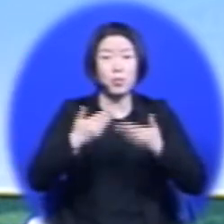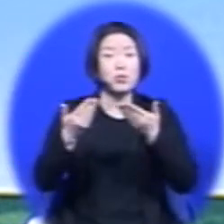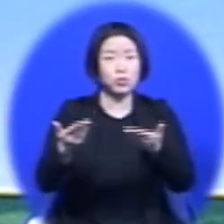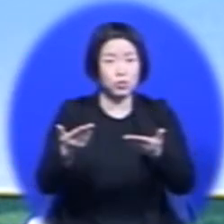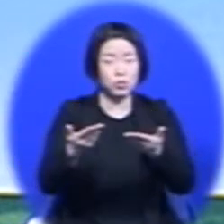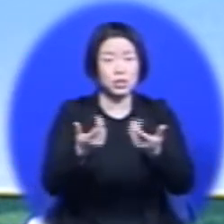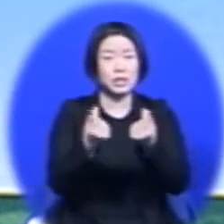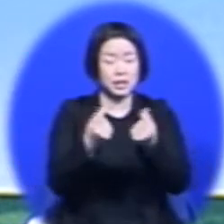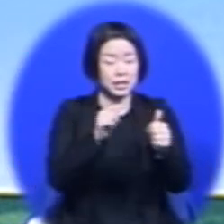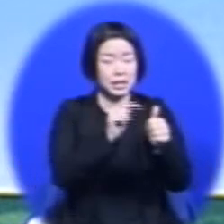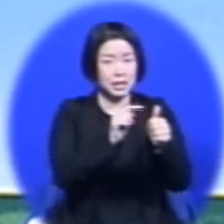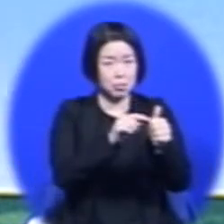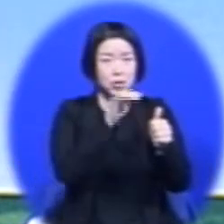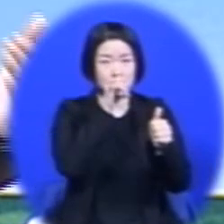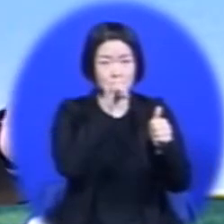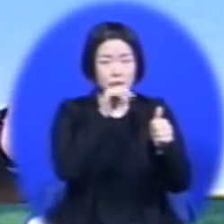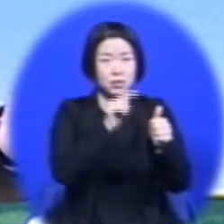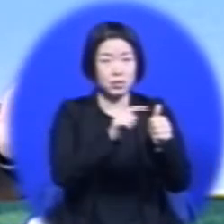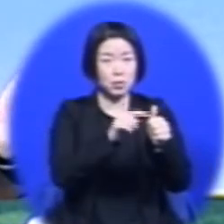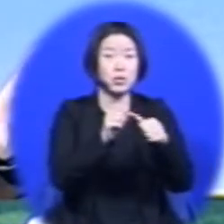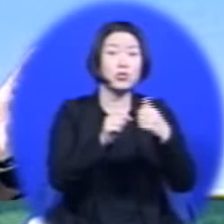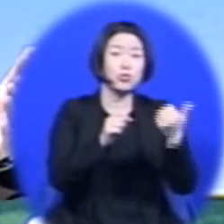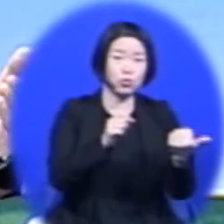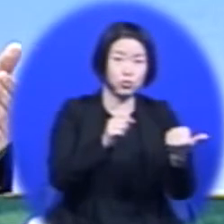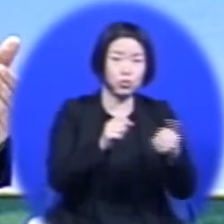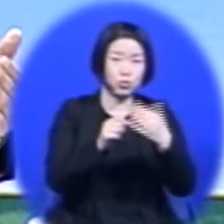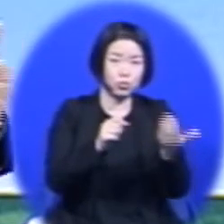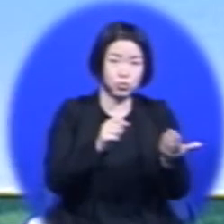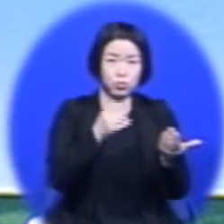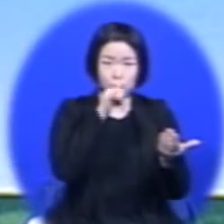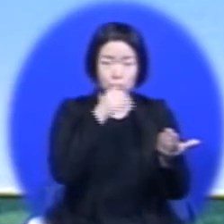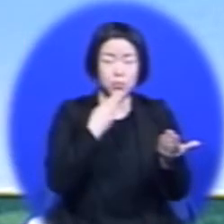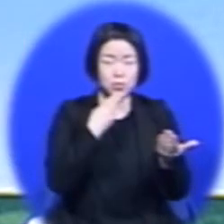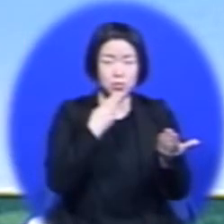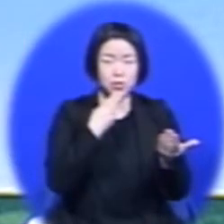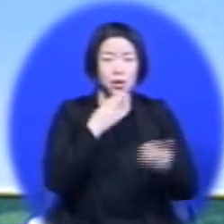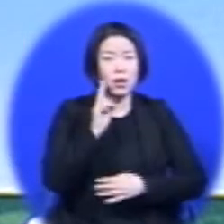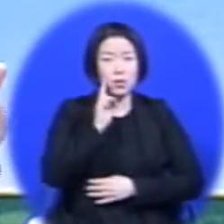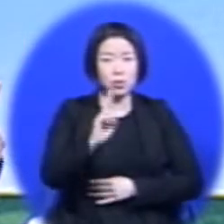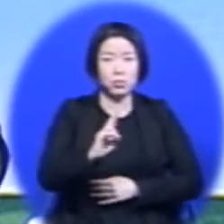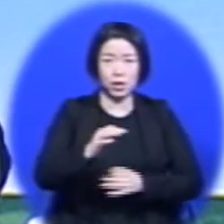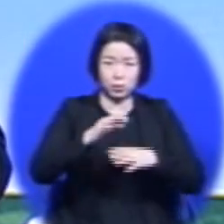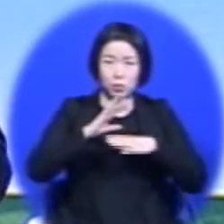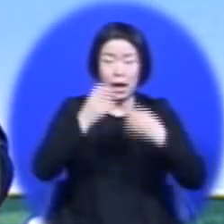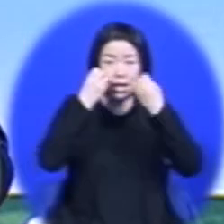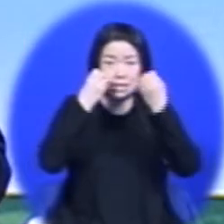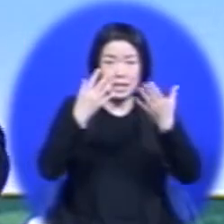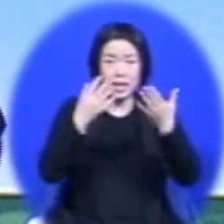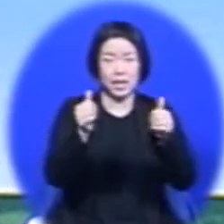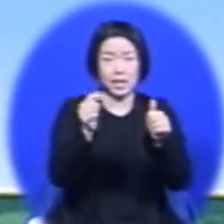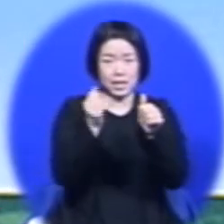그런 남편이 있었습니다. 그런데 그 남편이 죽었어요. 그리고 너무나 놀라운 새 남편을